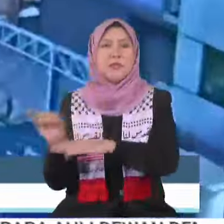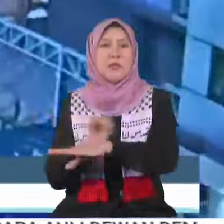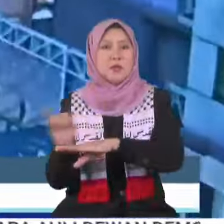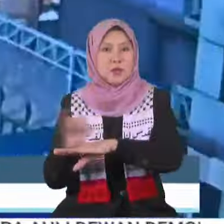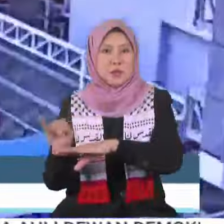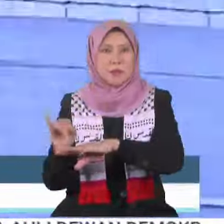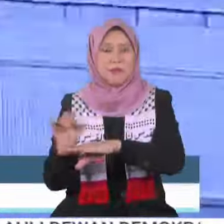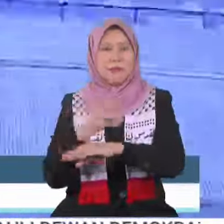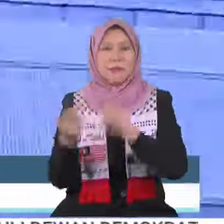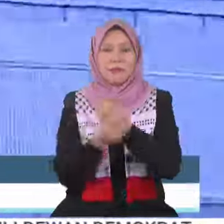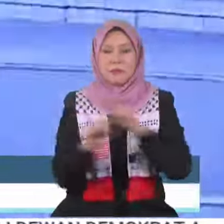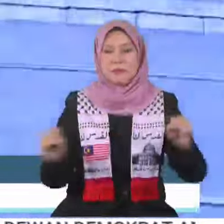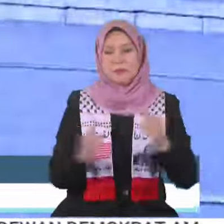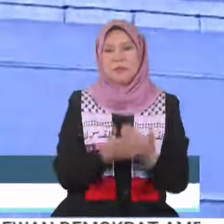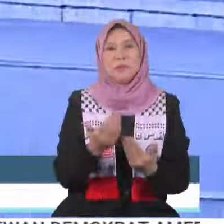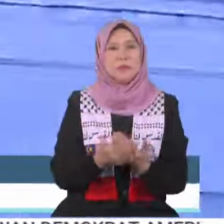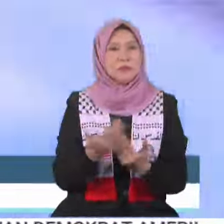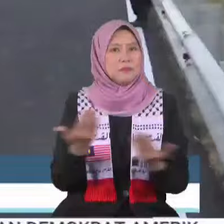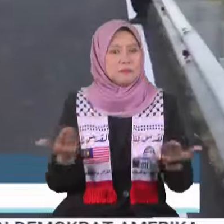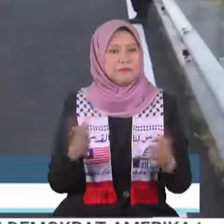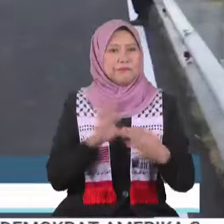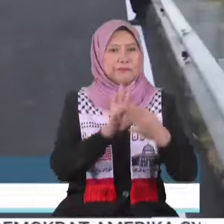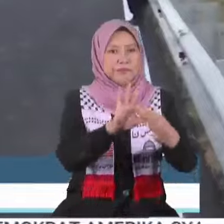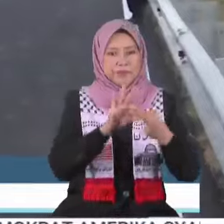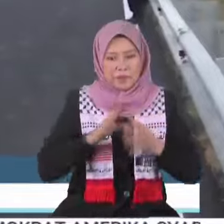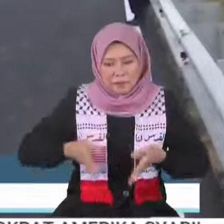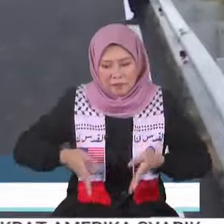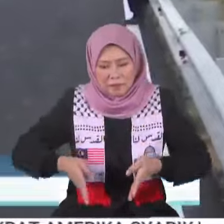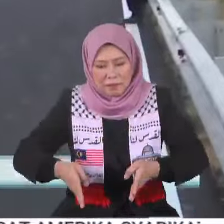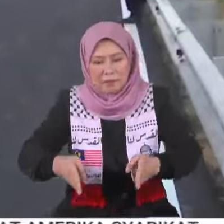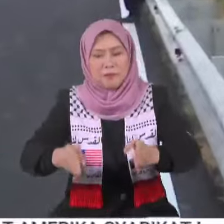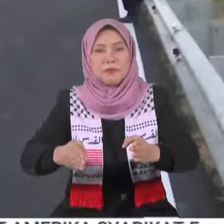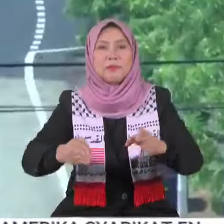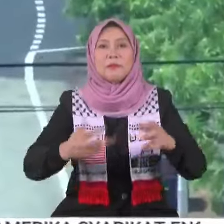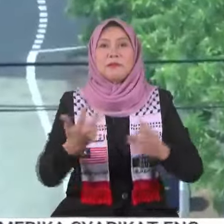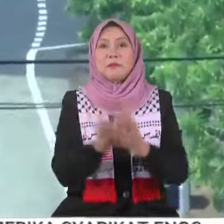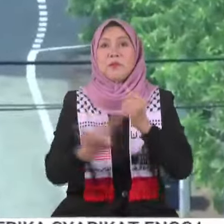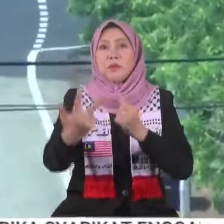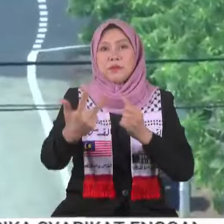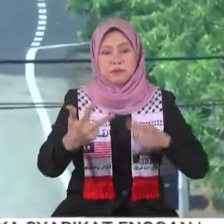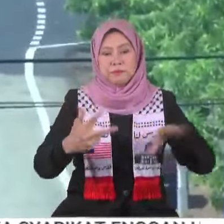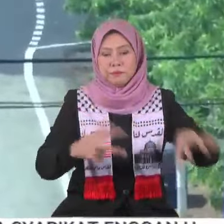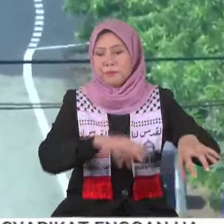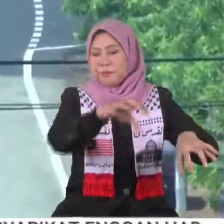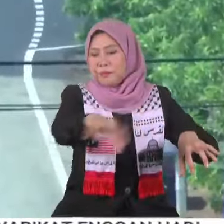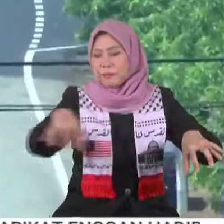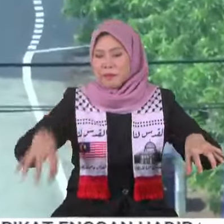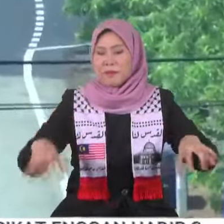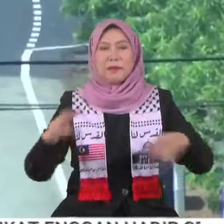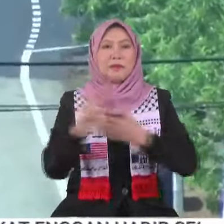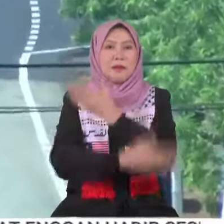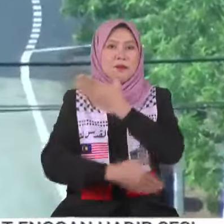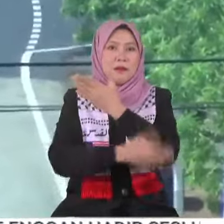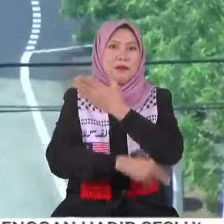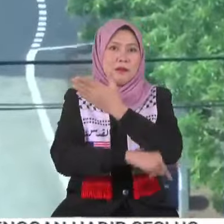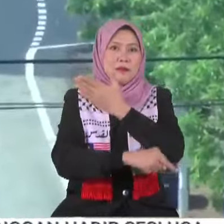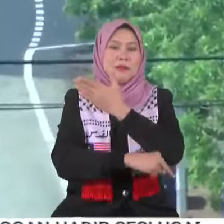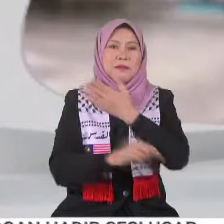perindustrian dan penyediaan kemudahan khasnya jaringan jalan raya yang menghubungkan ketiga-tiga negeri akan turut diberi